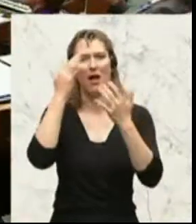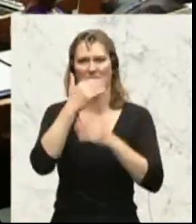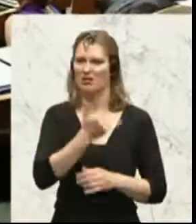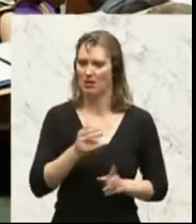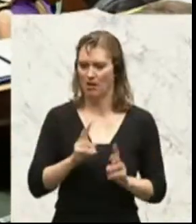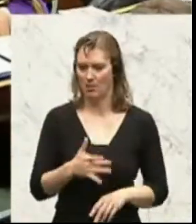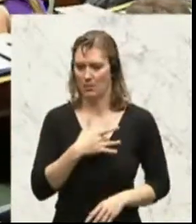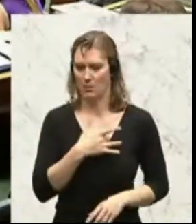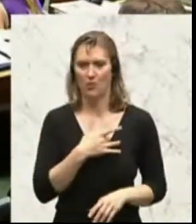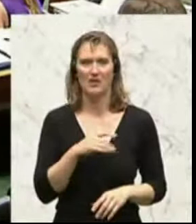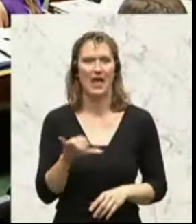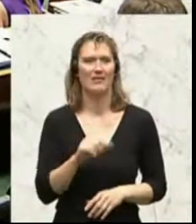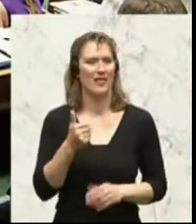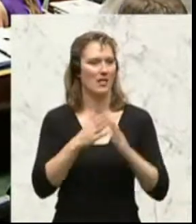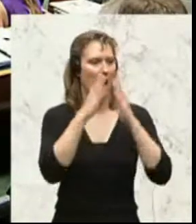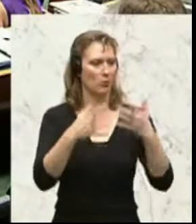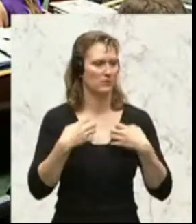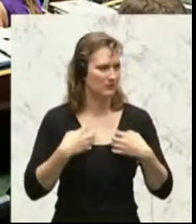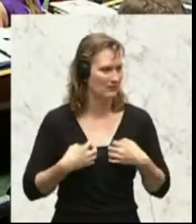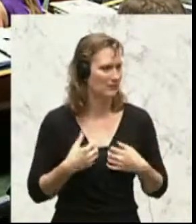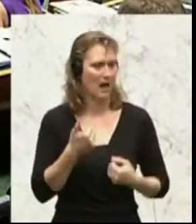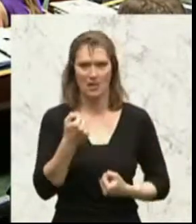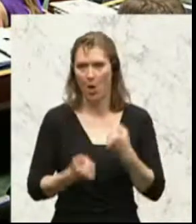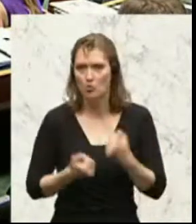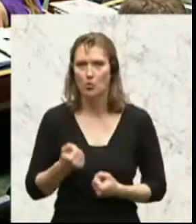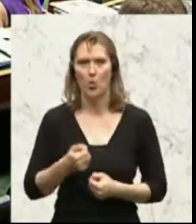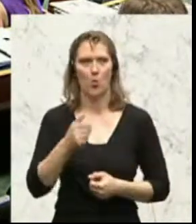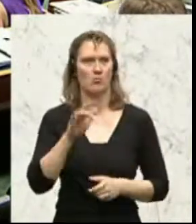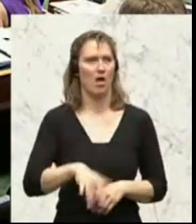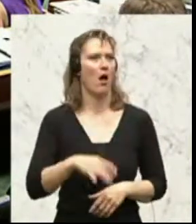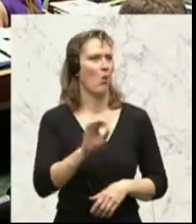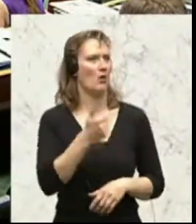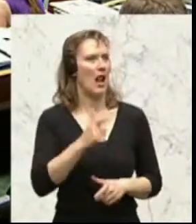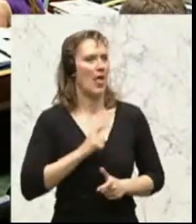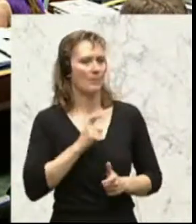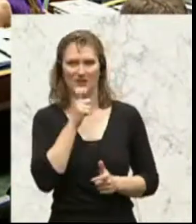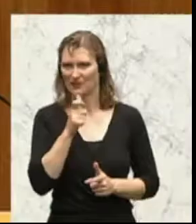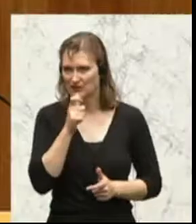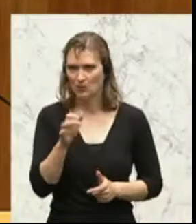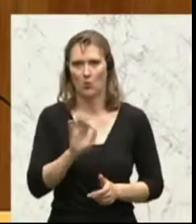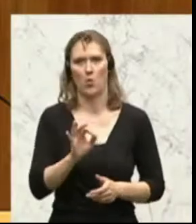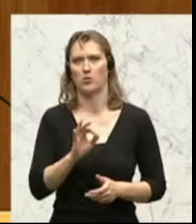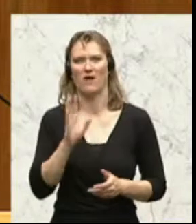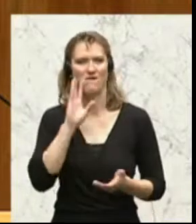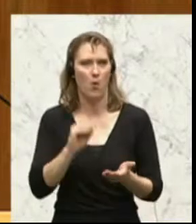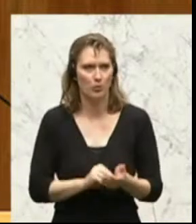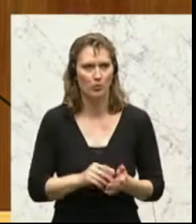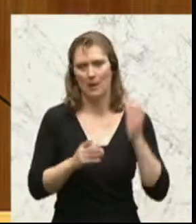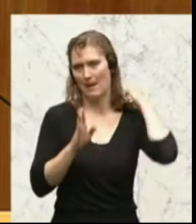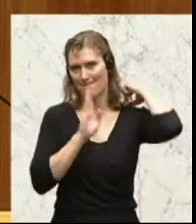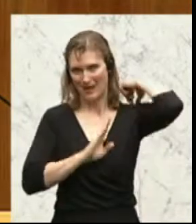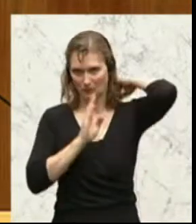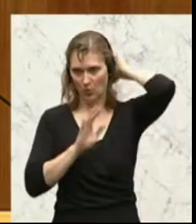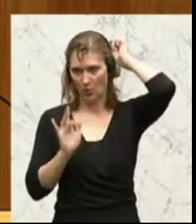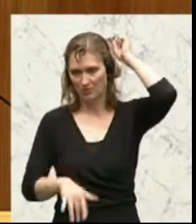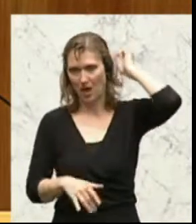eine Wohnung oder ein Haus hat, ein Auto, womöglich eine Lebensversicherung, vielleicht eine Pension, womöglich